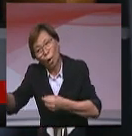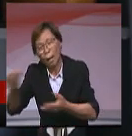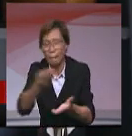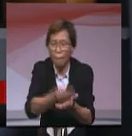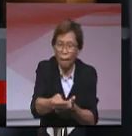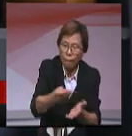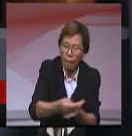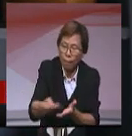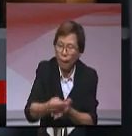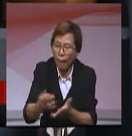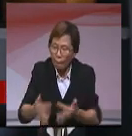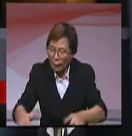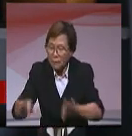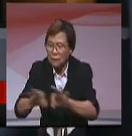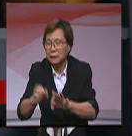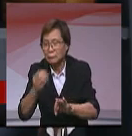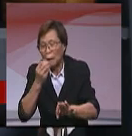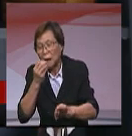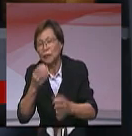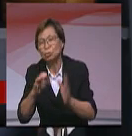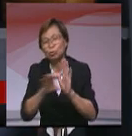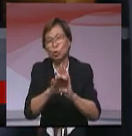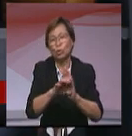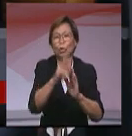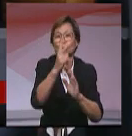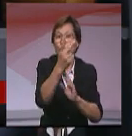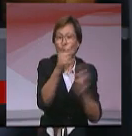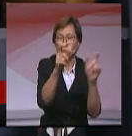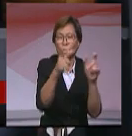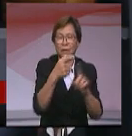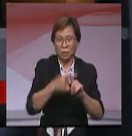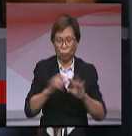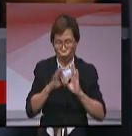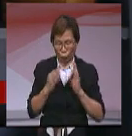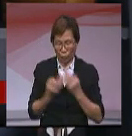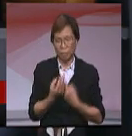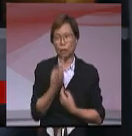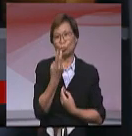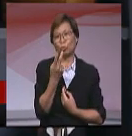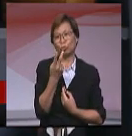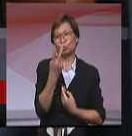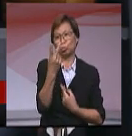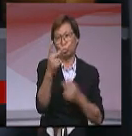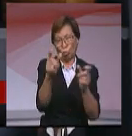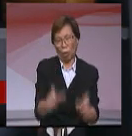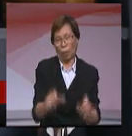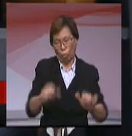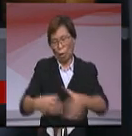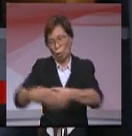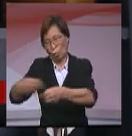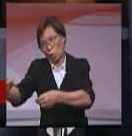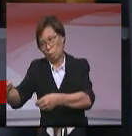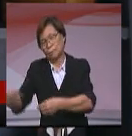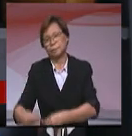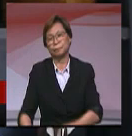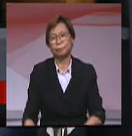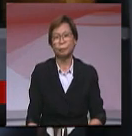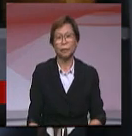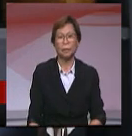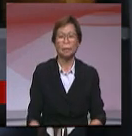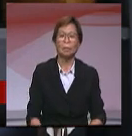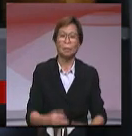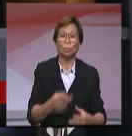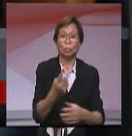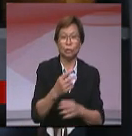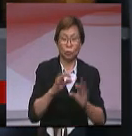membeli barangan perlu iaitu 2 orang daripada 1 keluarga rumah iaitu untuk keluar